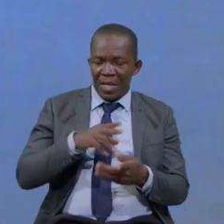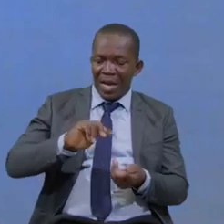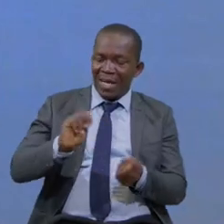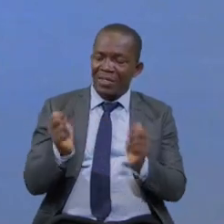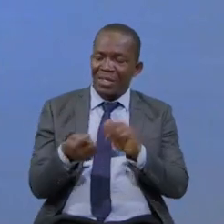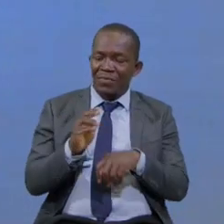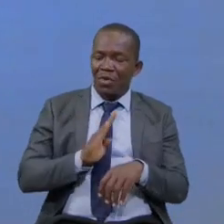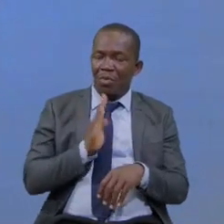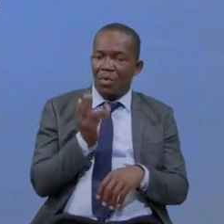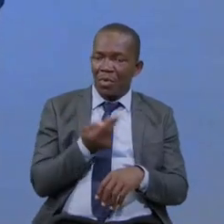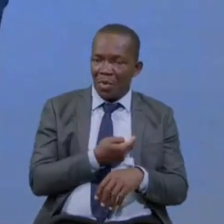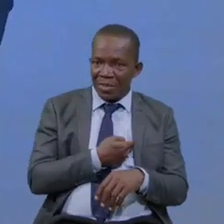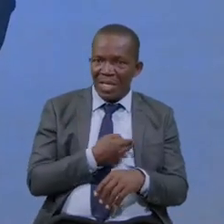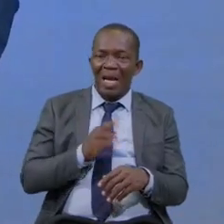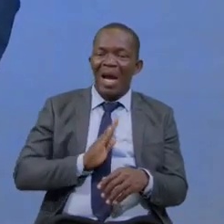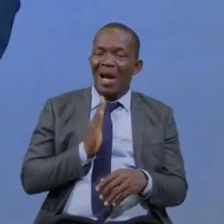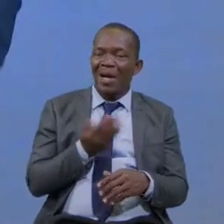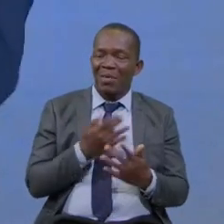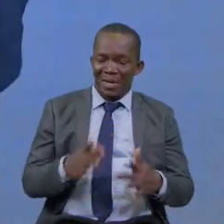laissons nos vies briller.